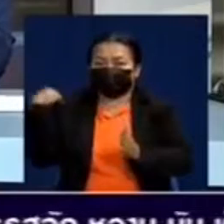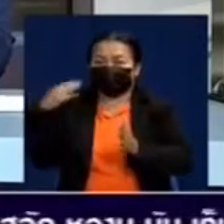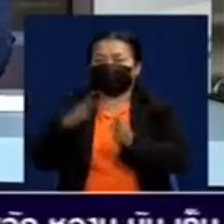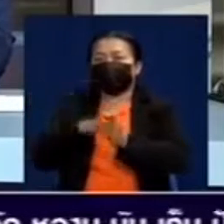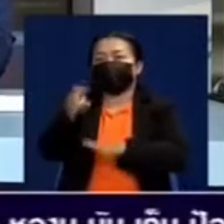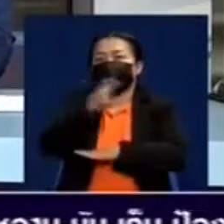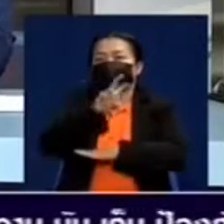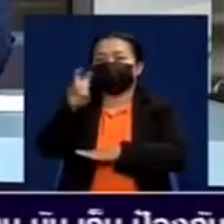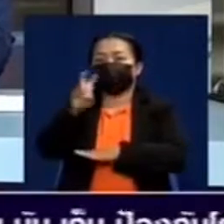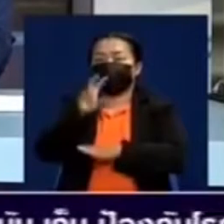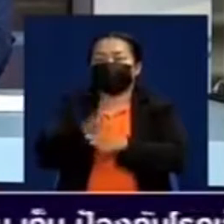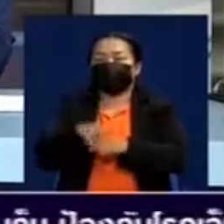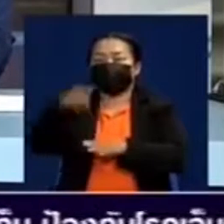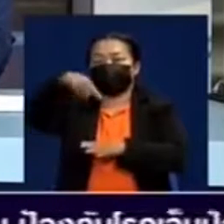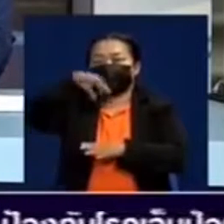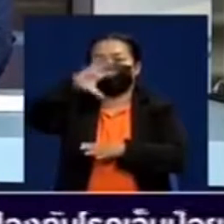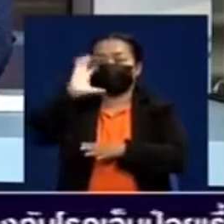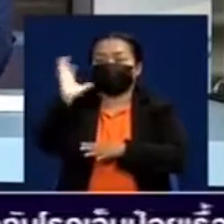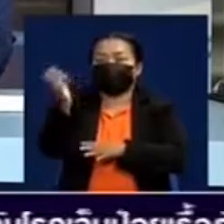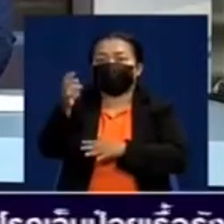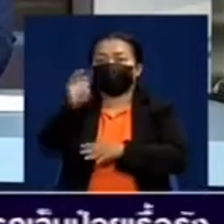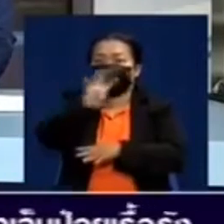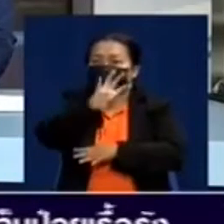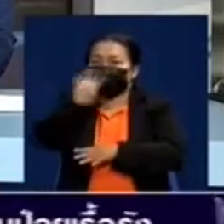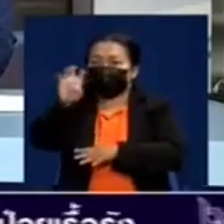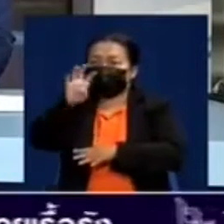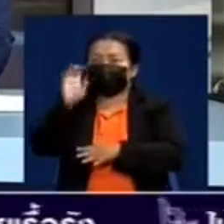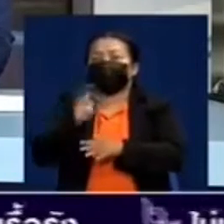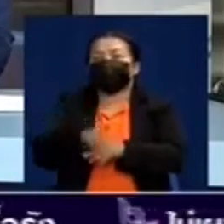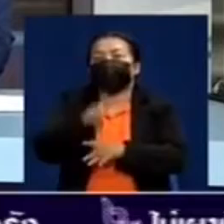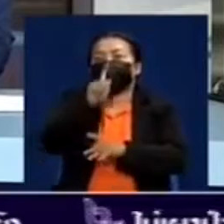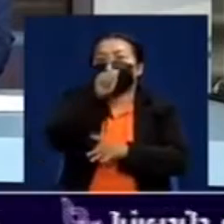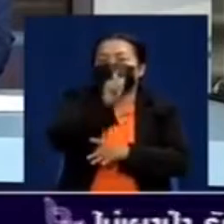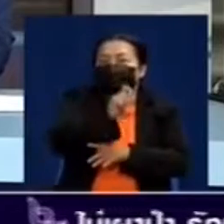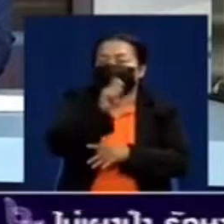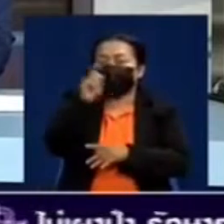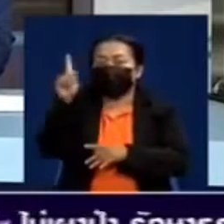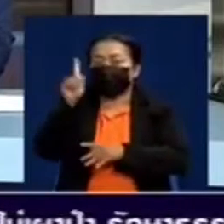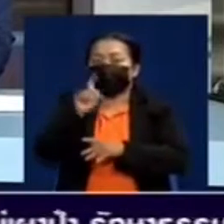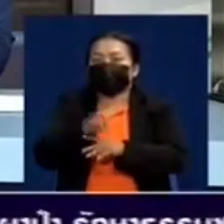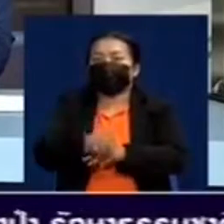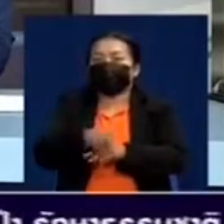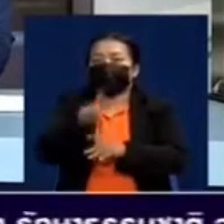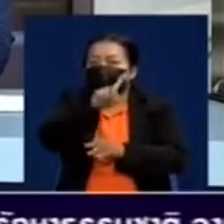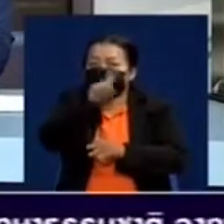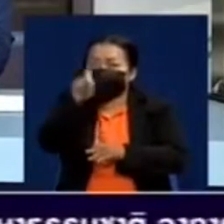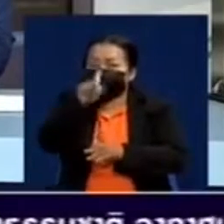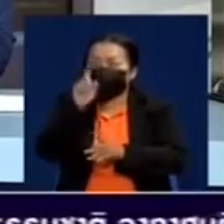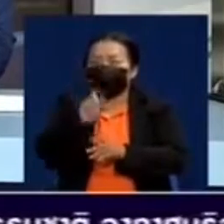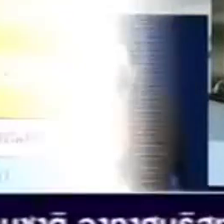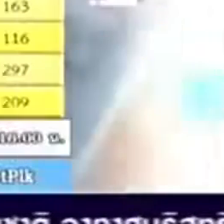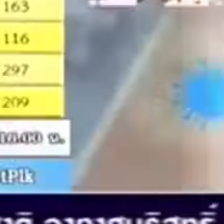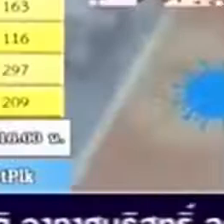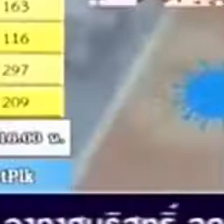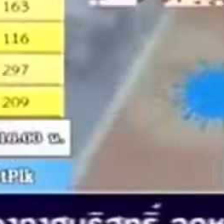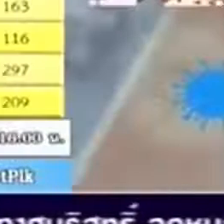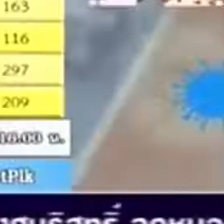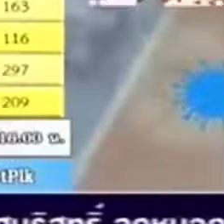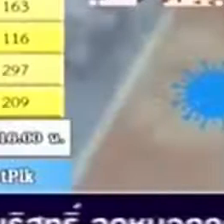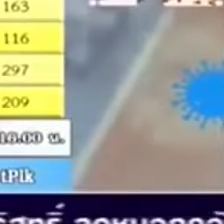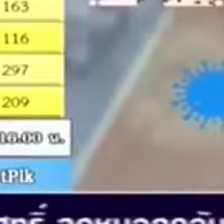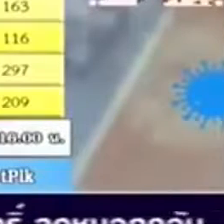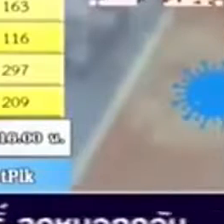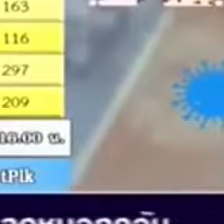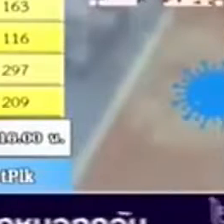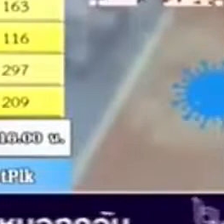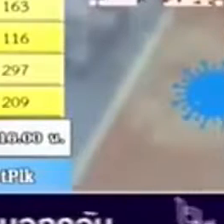ก436เตียงอุตรดิตถ์ค่ะ157เตียงสุโขทัย92เตียงกำแพงเพชร77เตียง